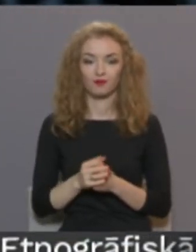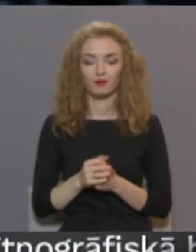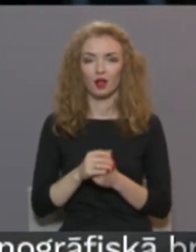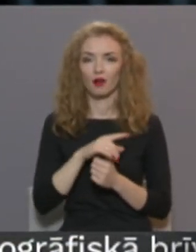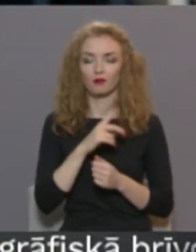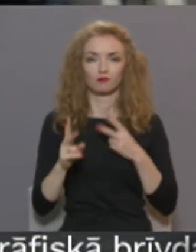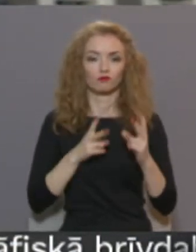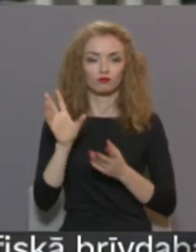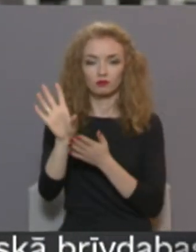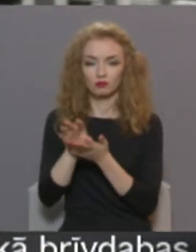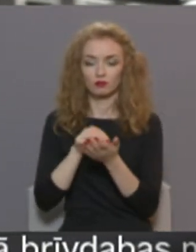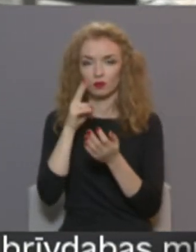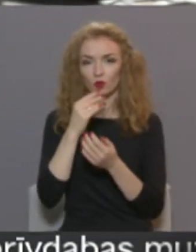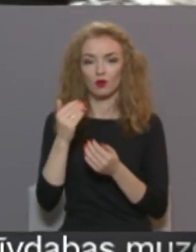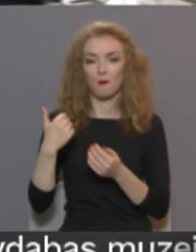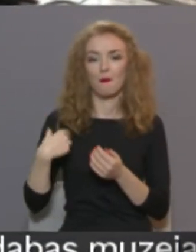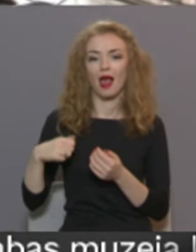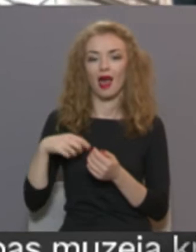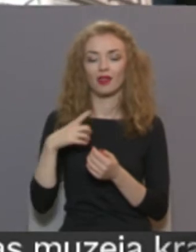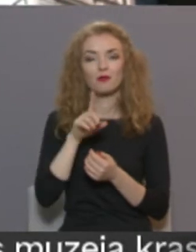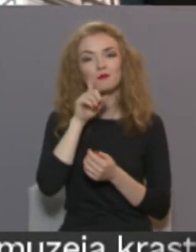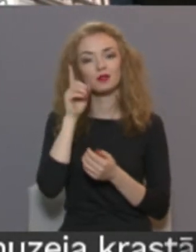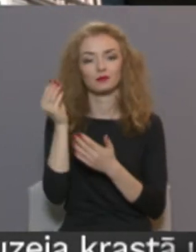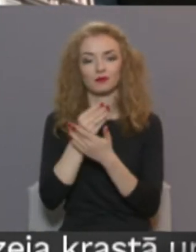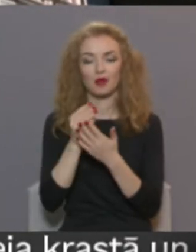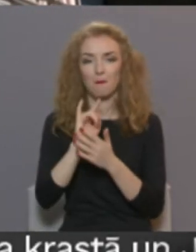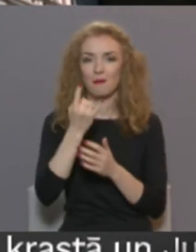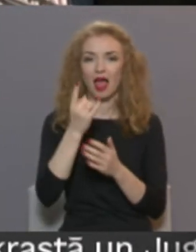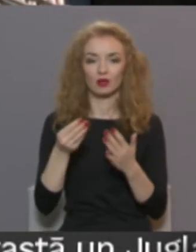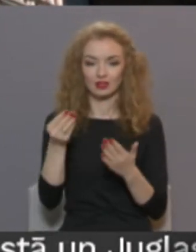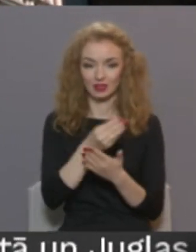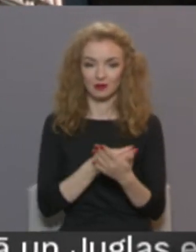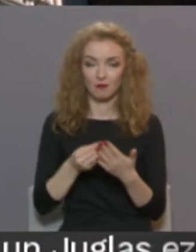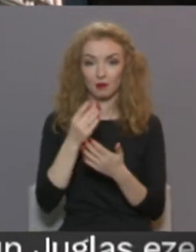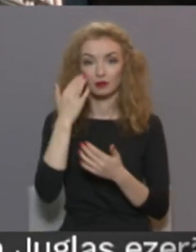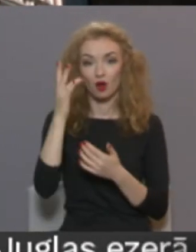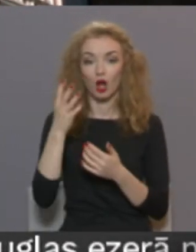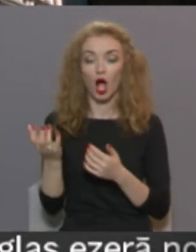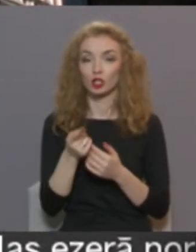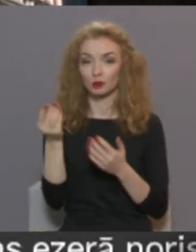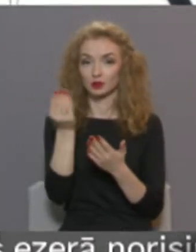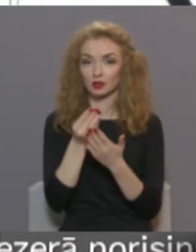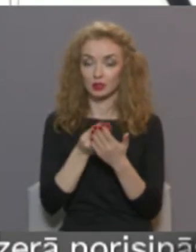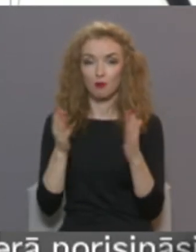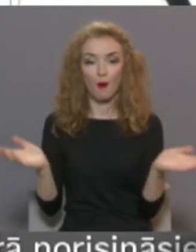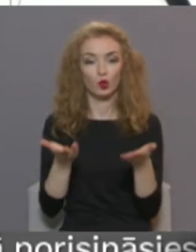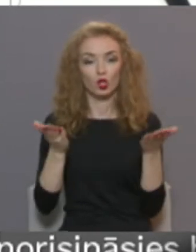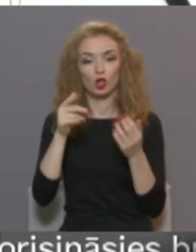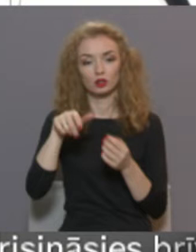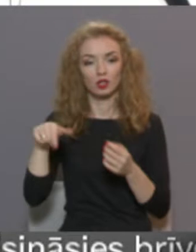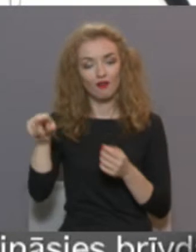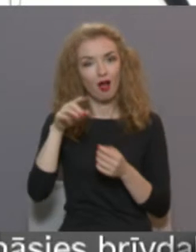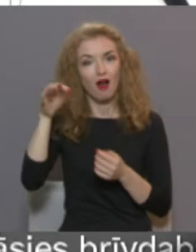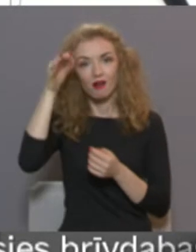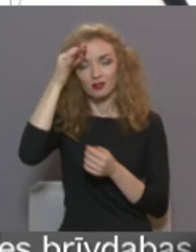iedvesmojies no Džemmas Skulmes meiteņu tēliem, kas līdzinās bērnu zīmējumiem. Ceru, ka ar šiem zīmējumiem pamudināšu cilvēkus